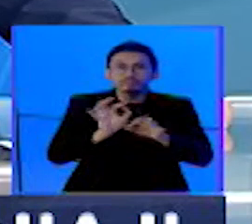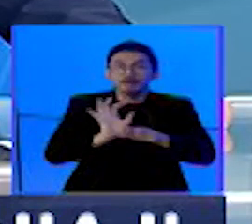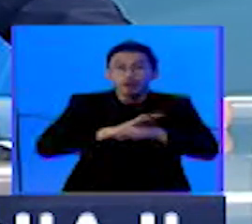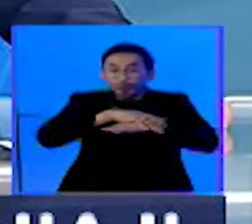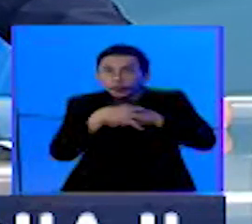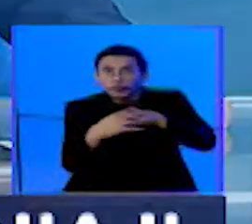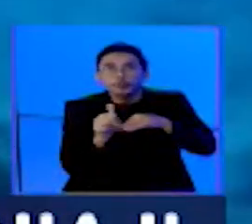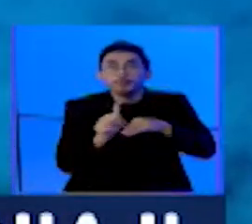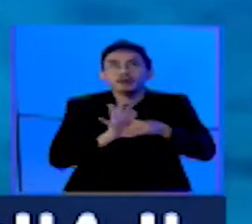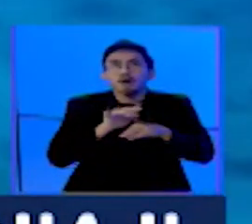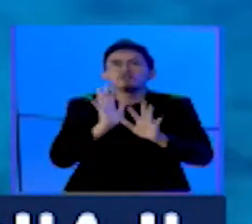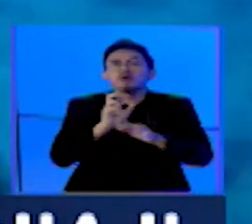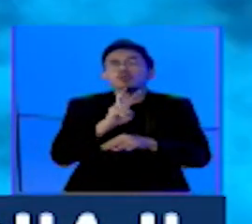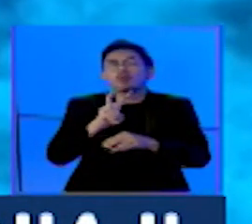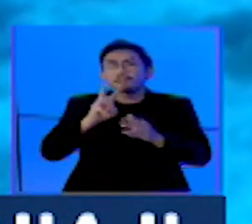Demoy.